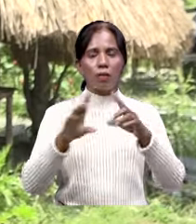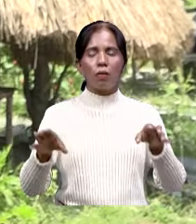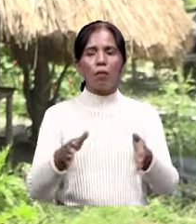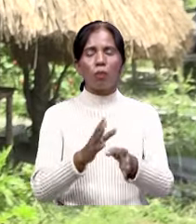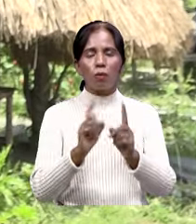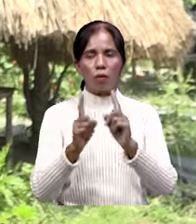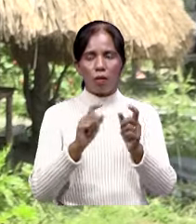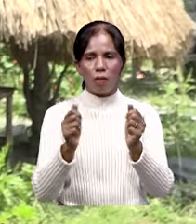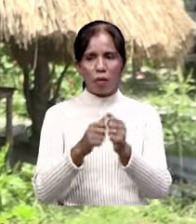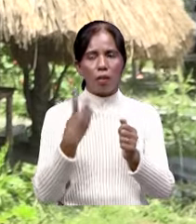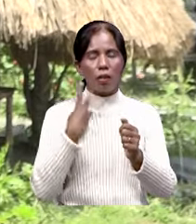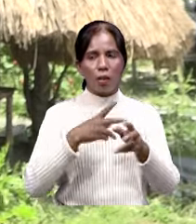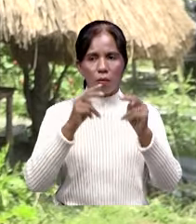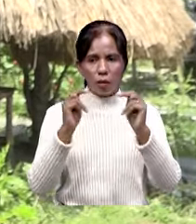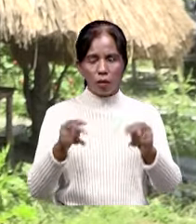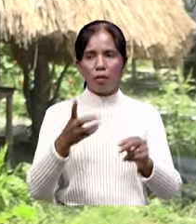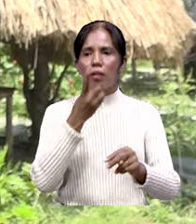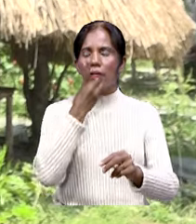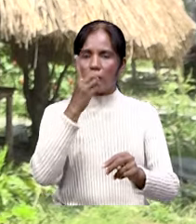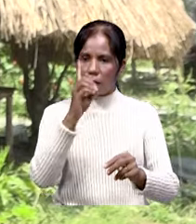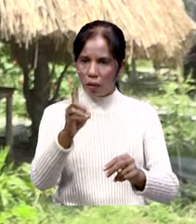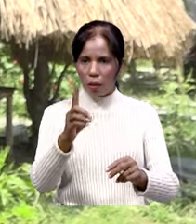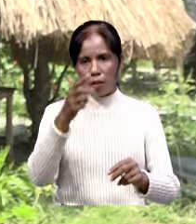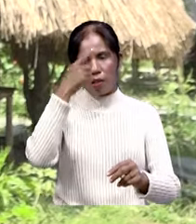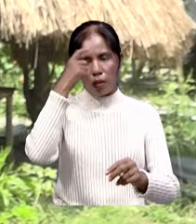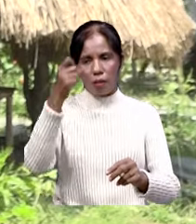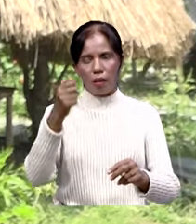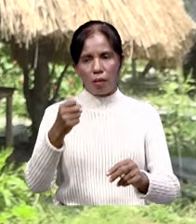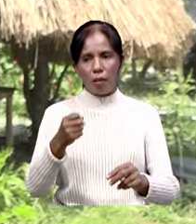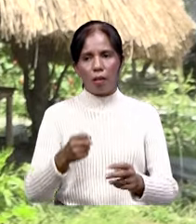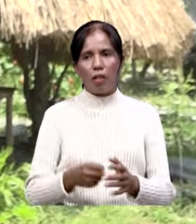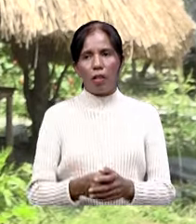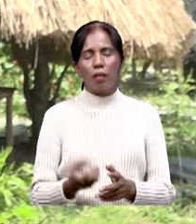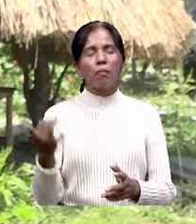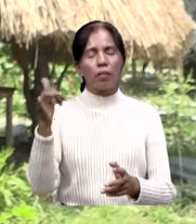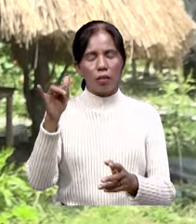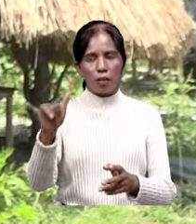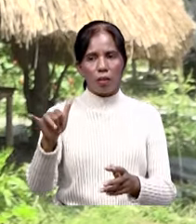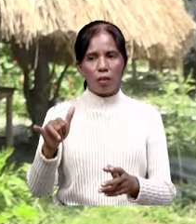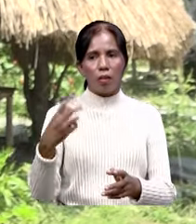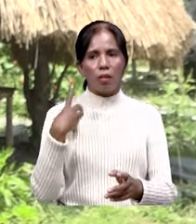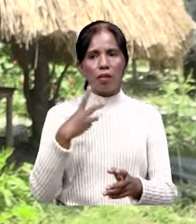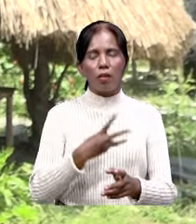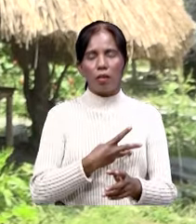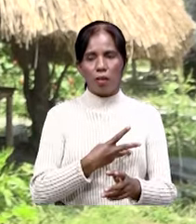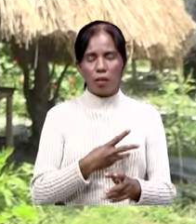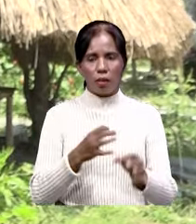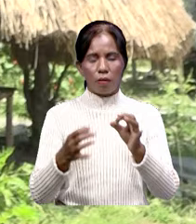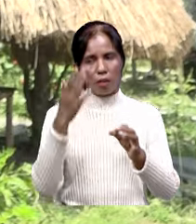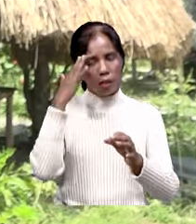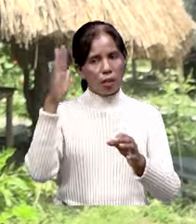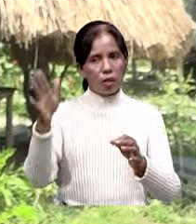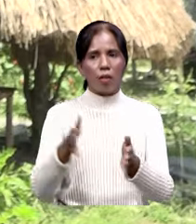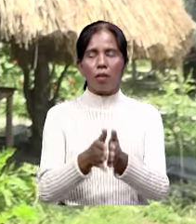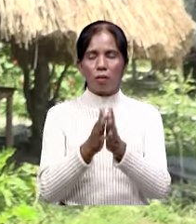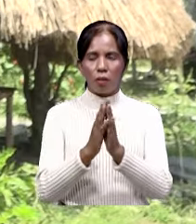keras ita precisa a tu declara. Tamba na in mak tsira ita lira step. Se kono na in lahatene anta husuma